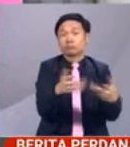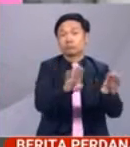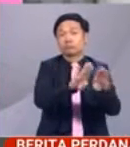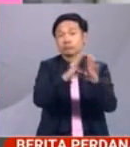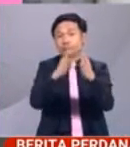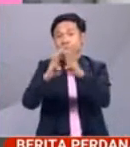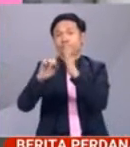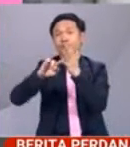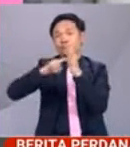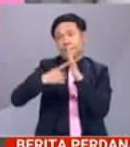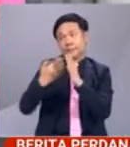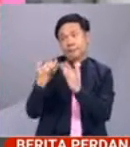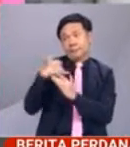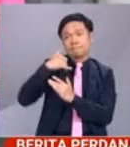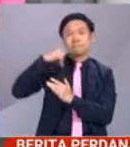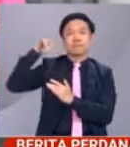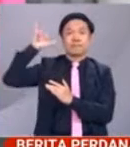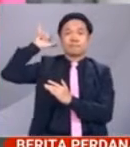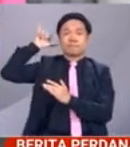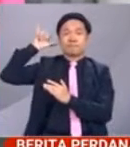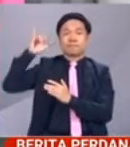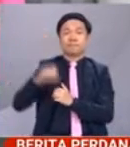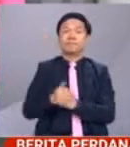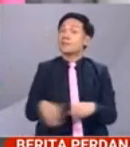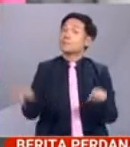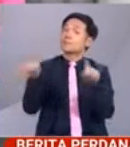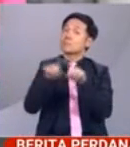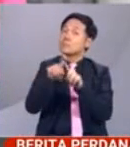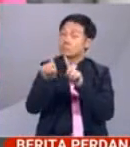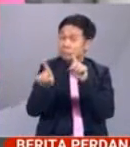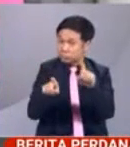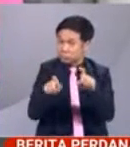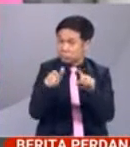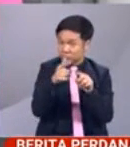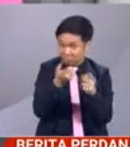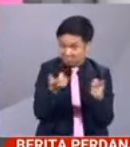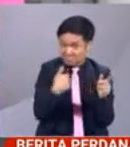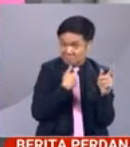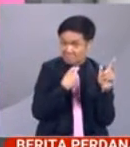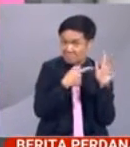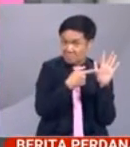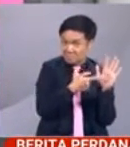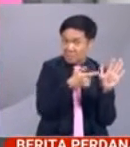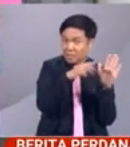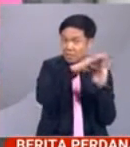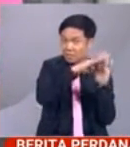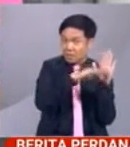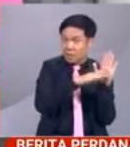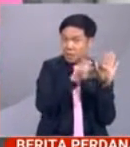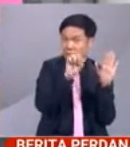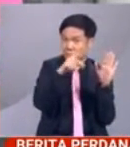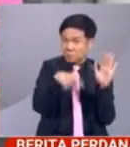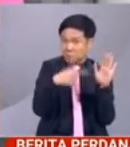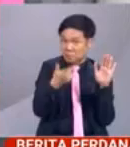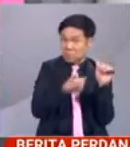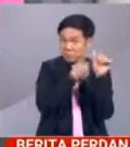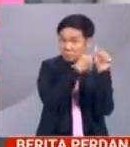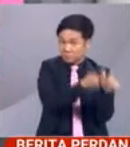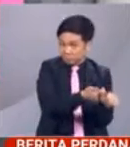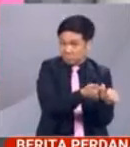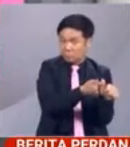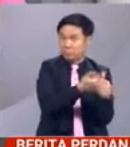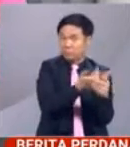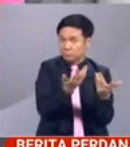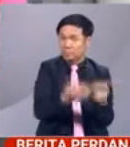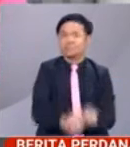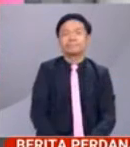sejak semalam. Dan soalan sama turut diajukan, adakah SOP yang ditetapkan dipatuhi peniaga dan pengguna?